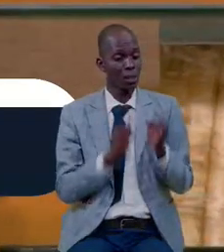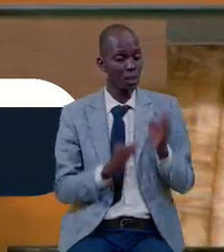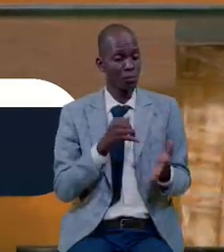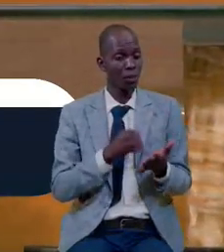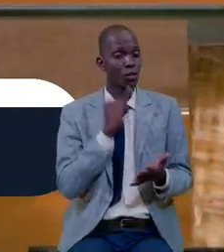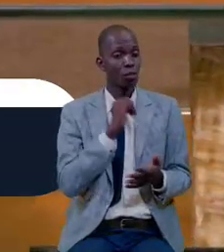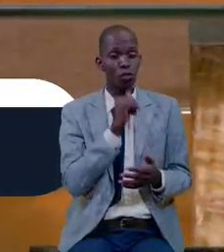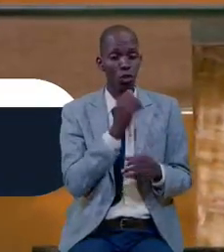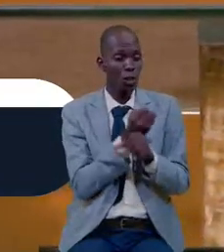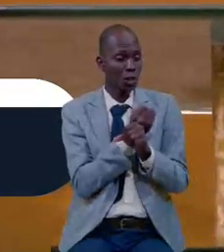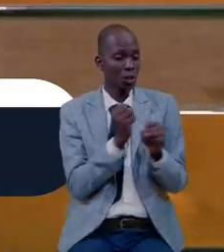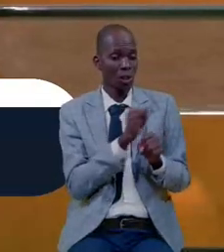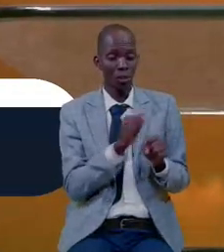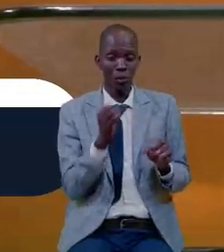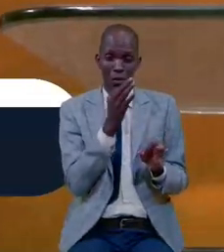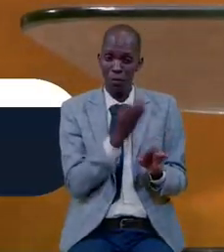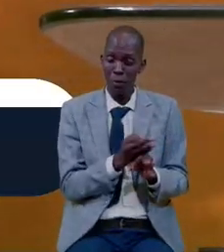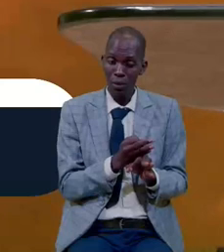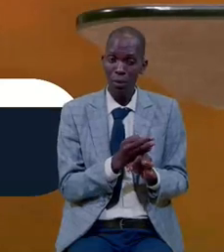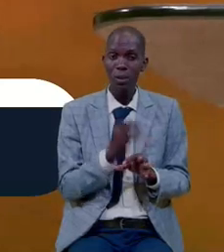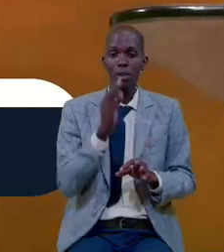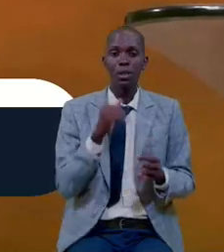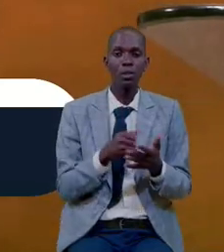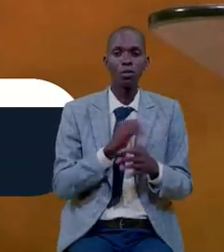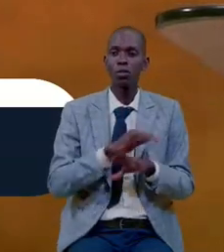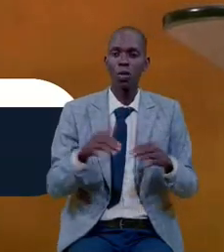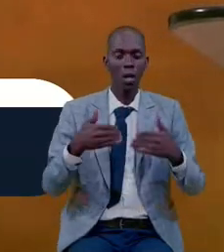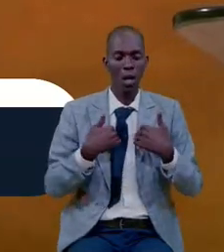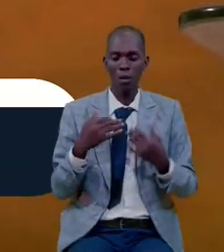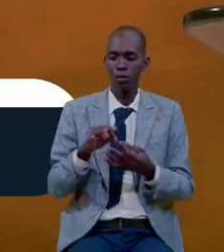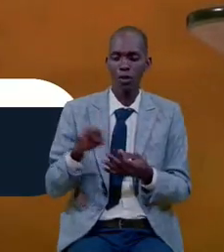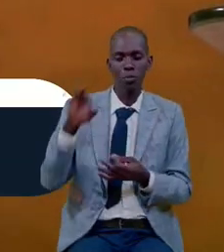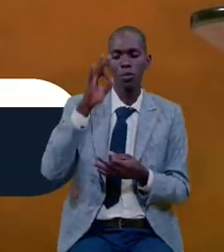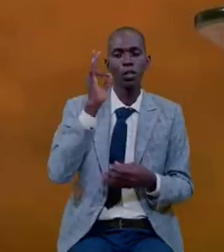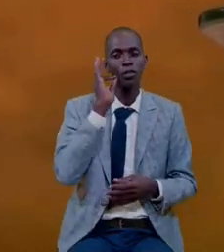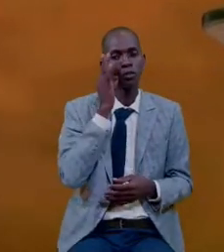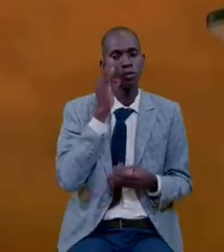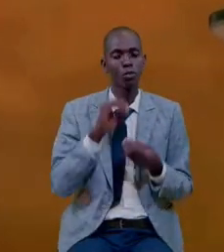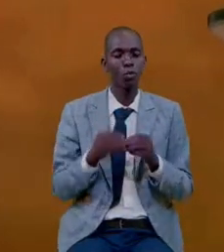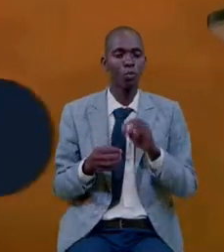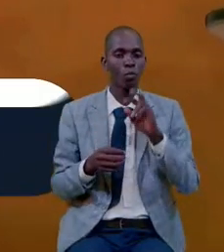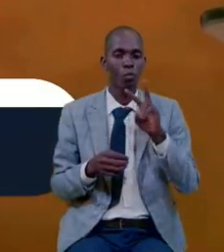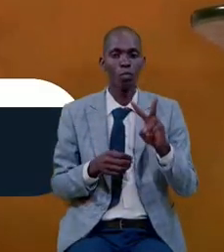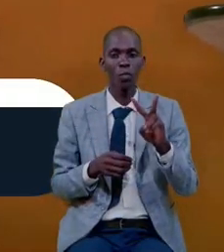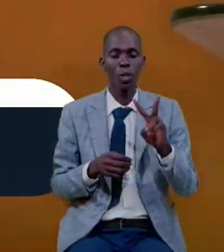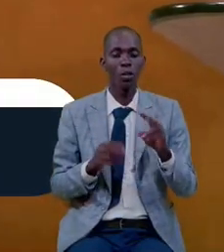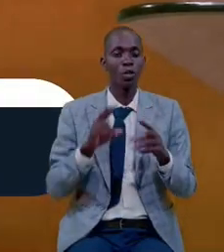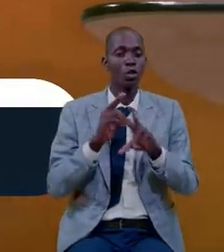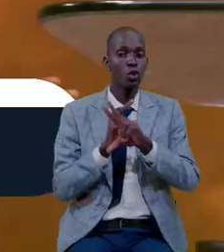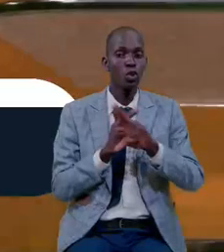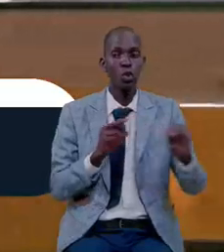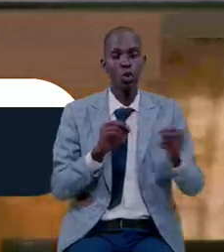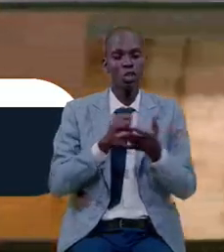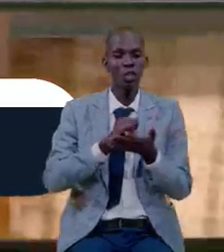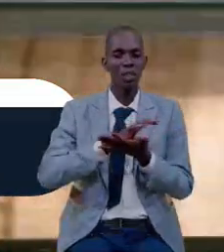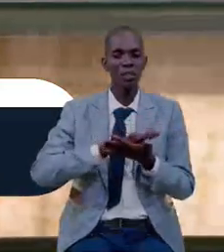ce n'est pas la foi salvatrice, cela n'a pas de fruit. Deux, pas de foi sanctificatrice sans